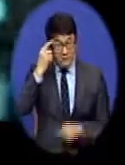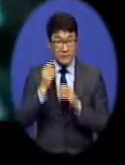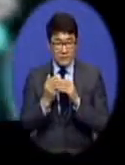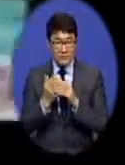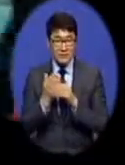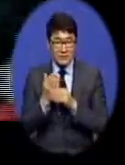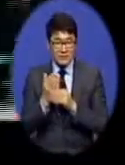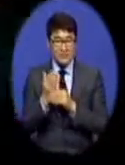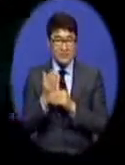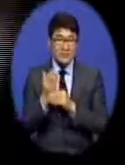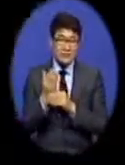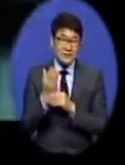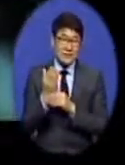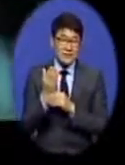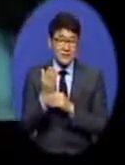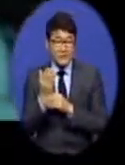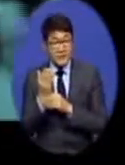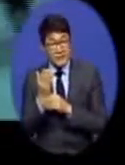생각나.